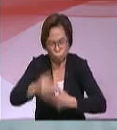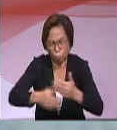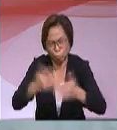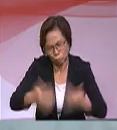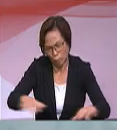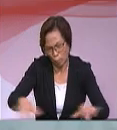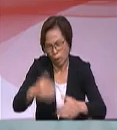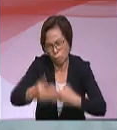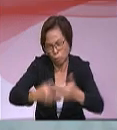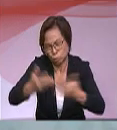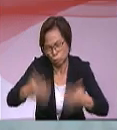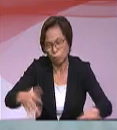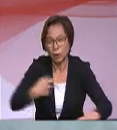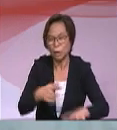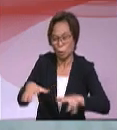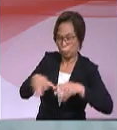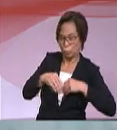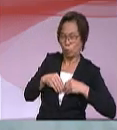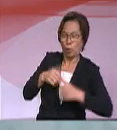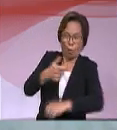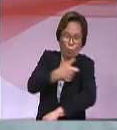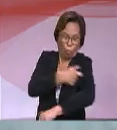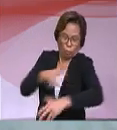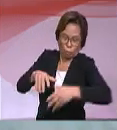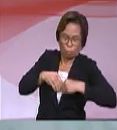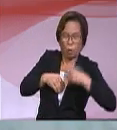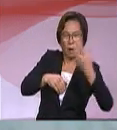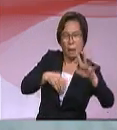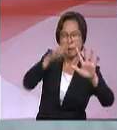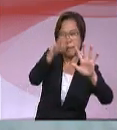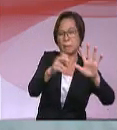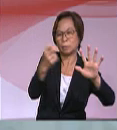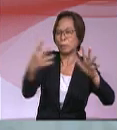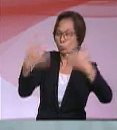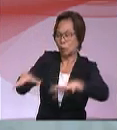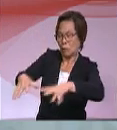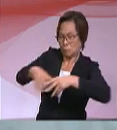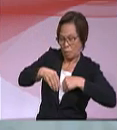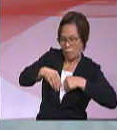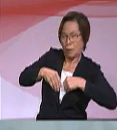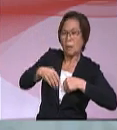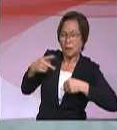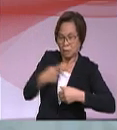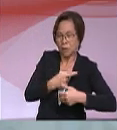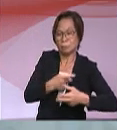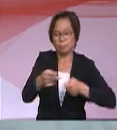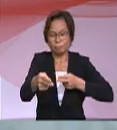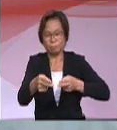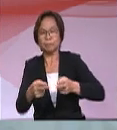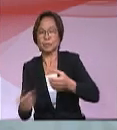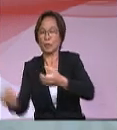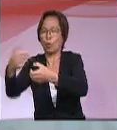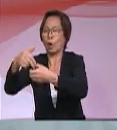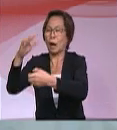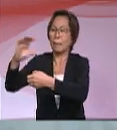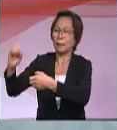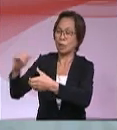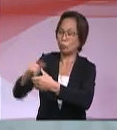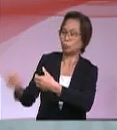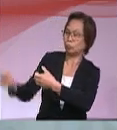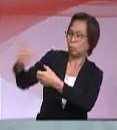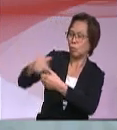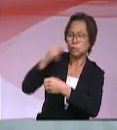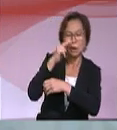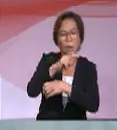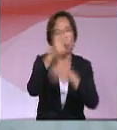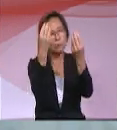jadi kita dah terima dosier yang pertama pada 15 Disember dan kita akan melibat urus dengan syarikat tersebut melihat